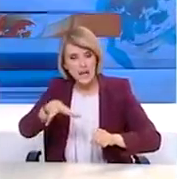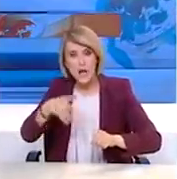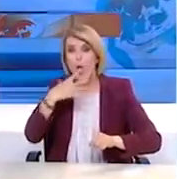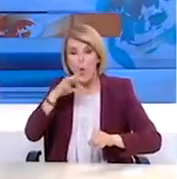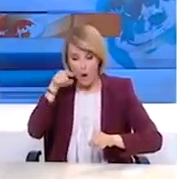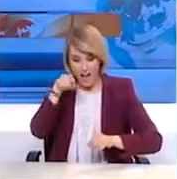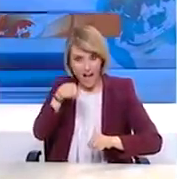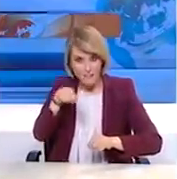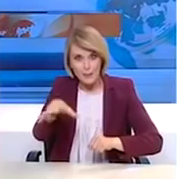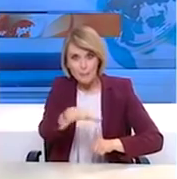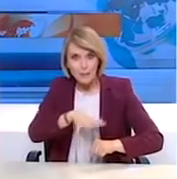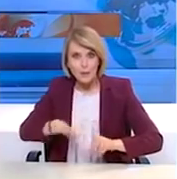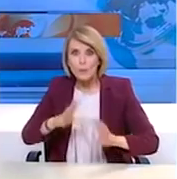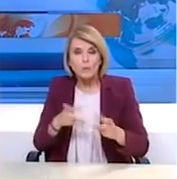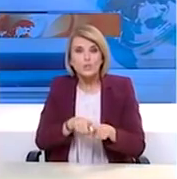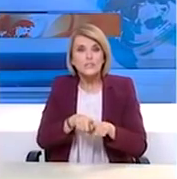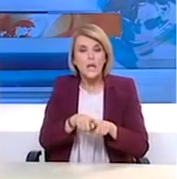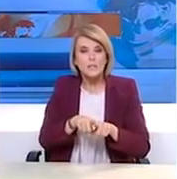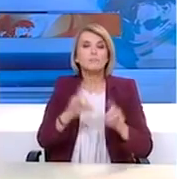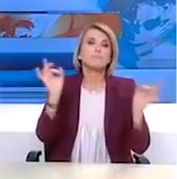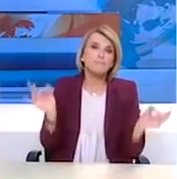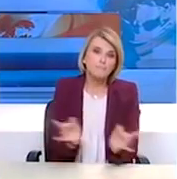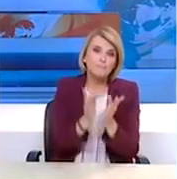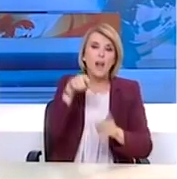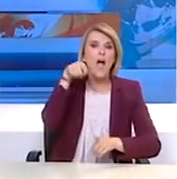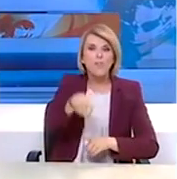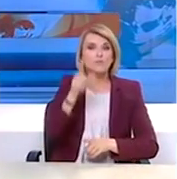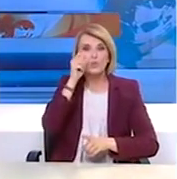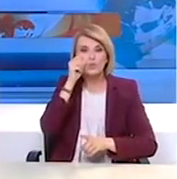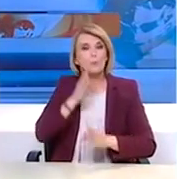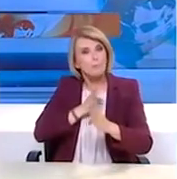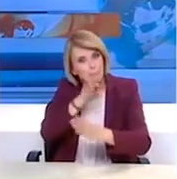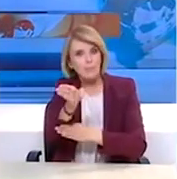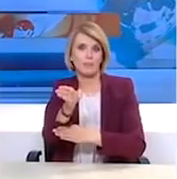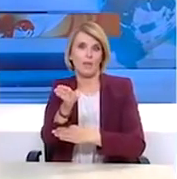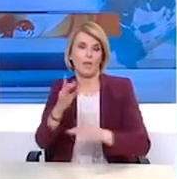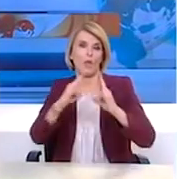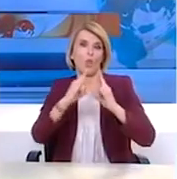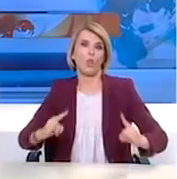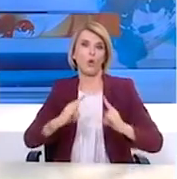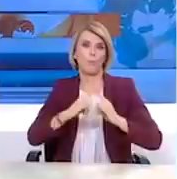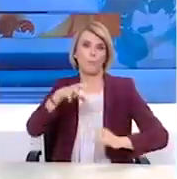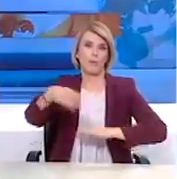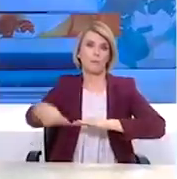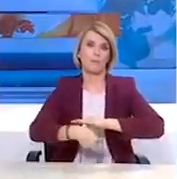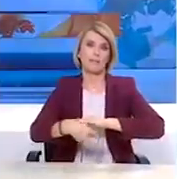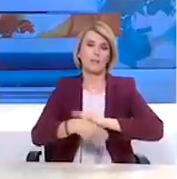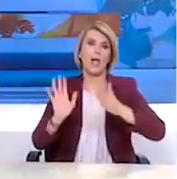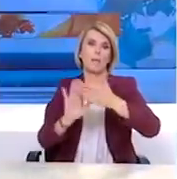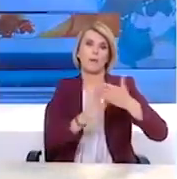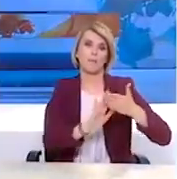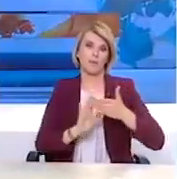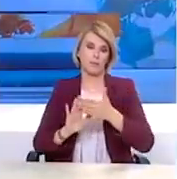εχνηλάτησης προέκυψε συσχέτιση με τον οικισμό που βρίσκεται αυτή τη στιγμή σε καραντίνα. Η κατάσταση είναι δύσκολη.